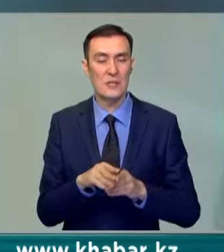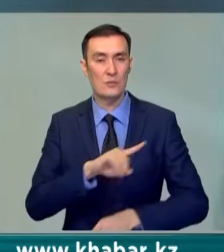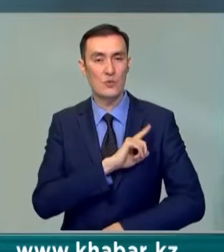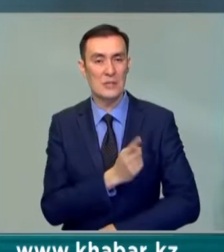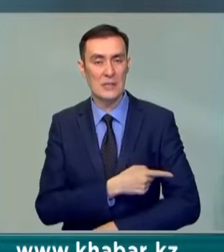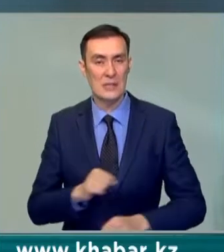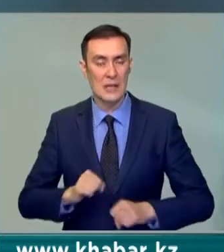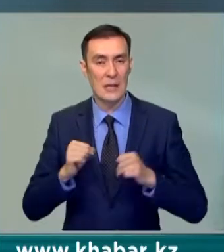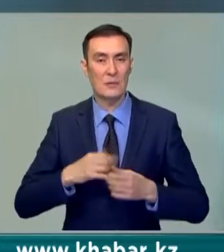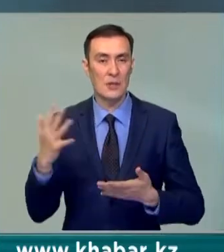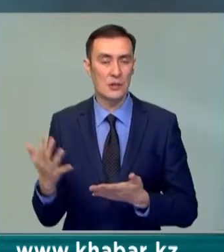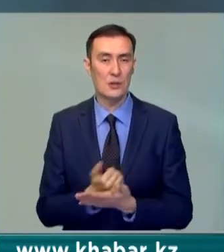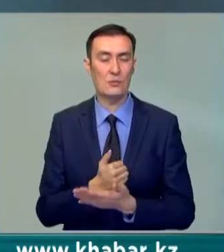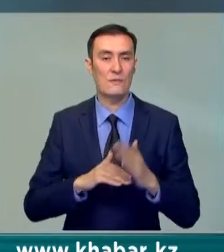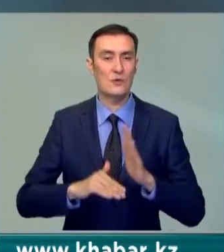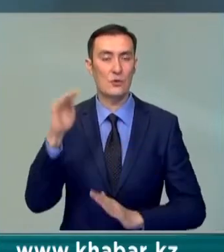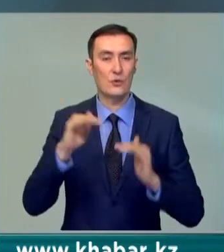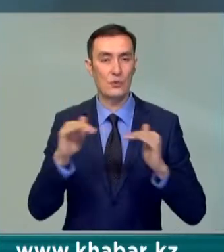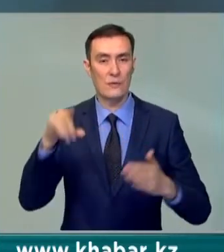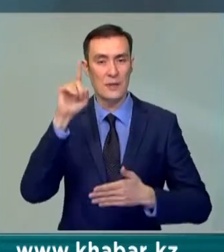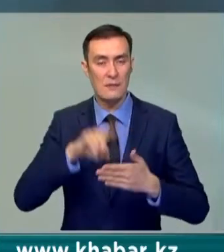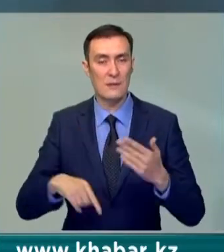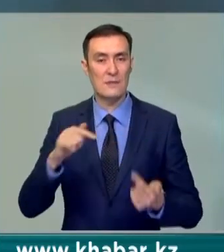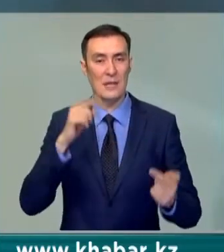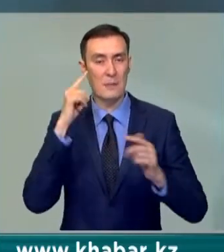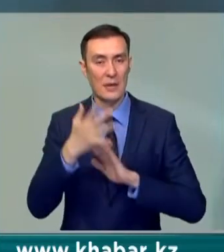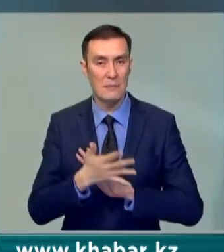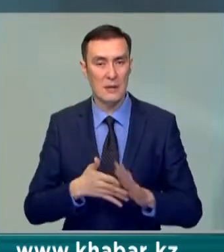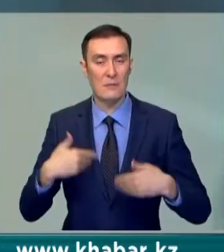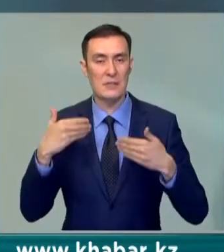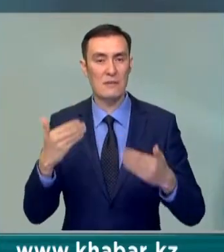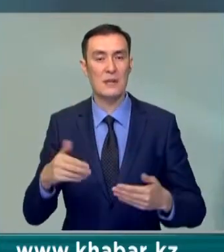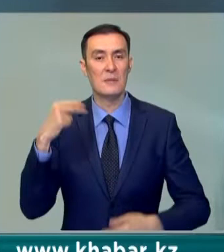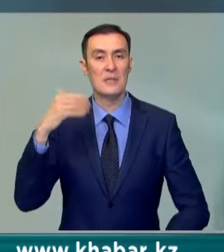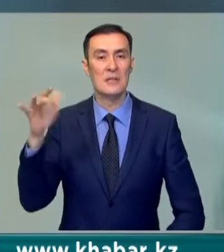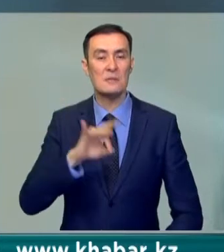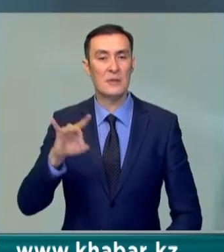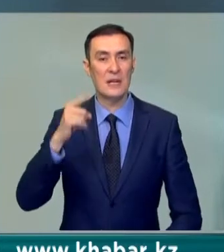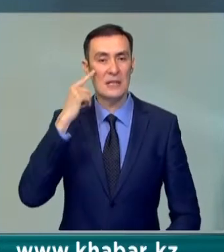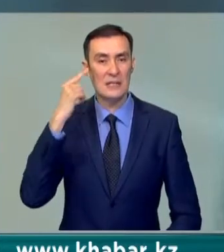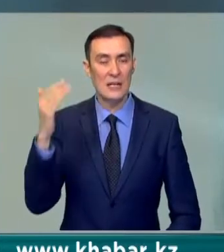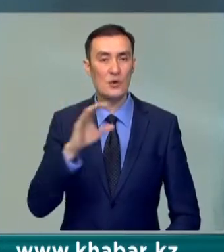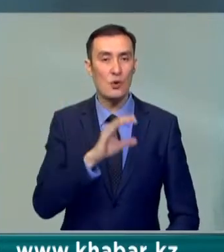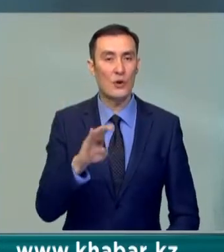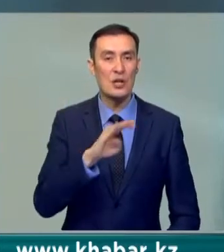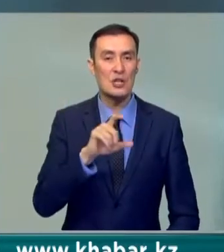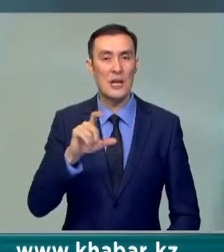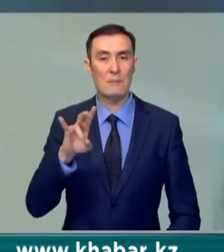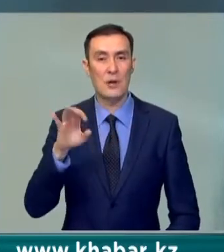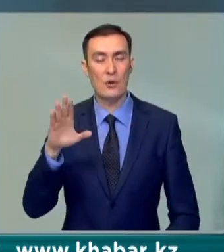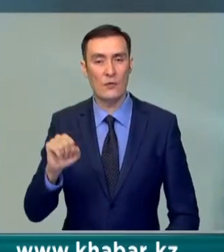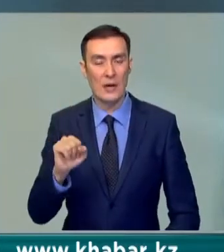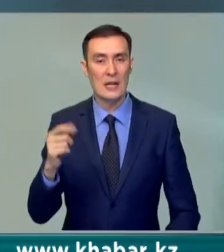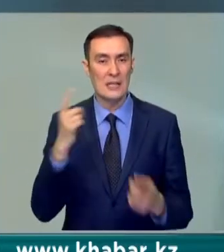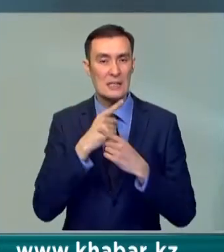усилиям достигнут высокий уровень доверия и взаимопонимания». В поздравлении президента Республики Кыргызстан Сооронбая